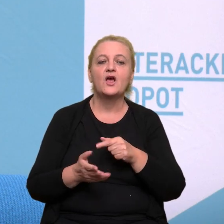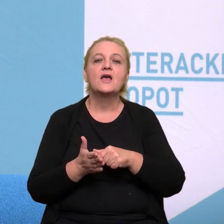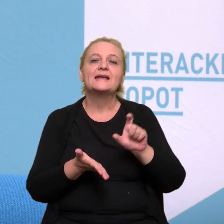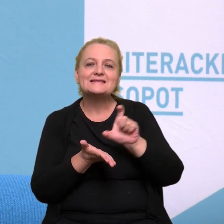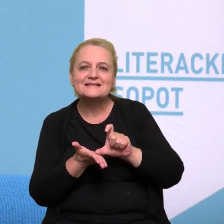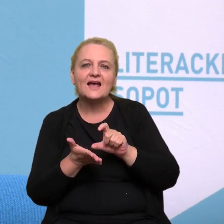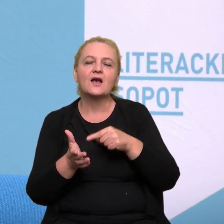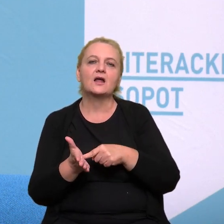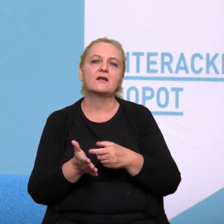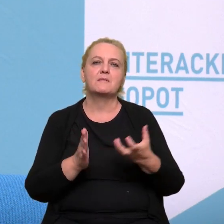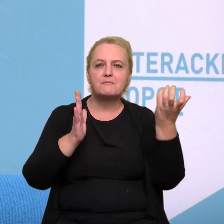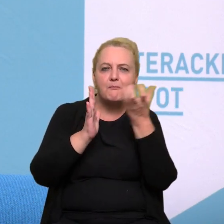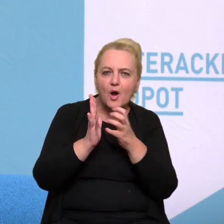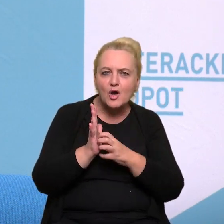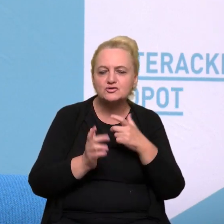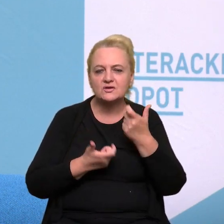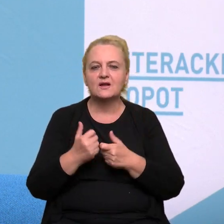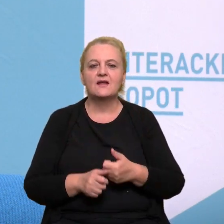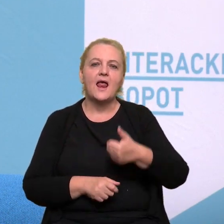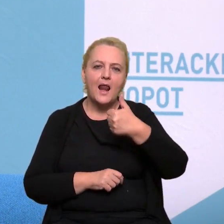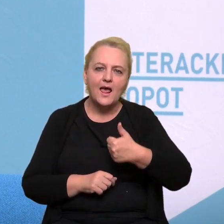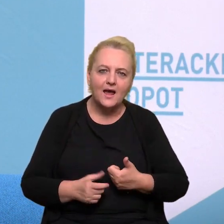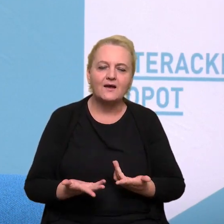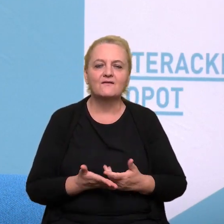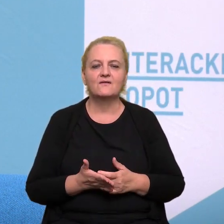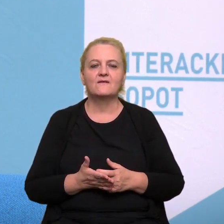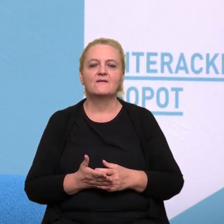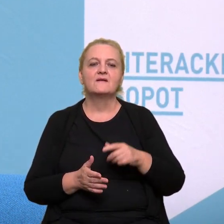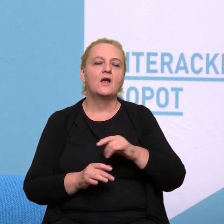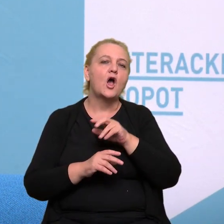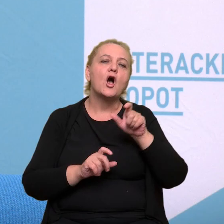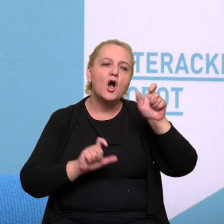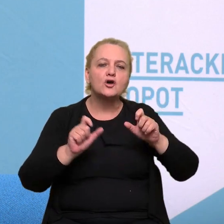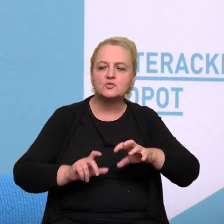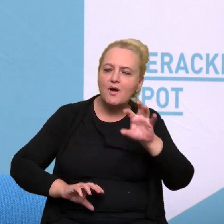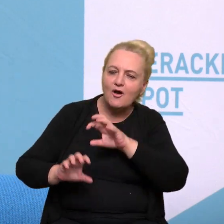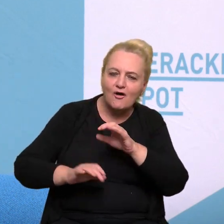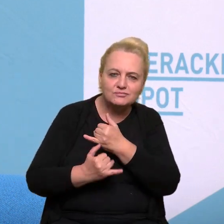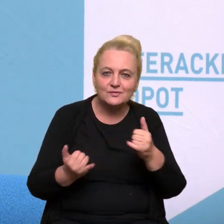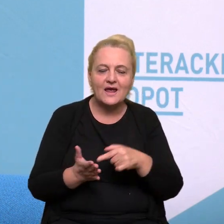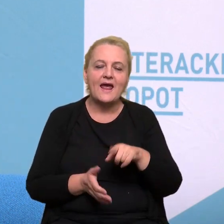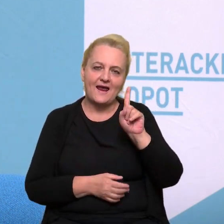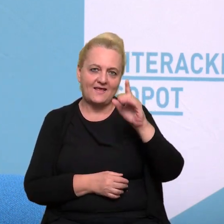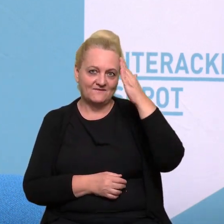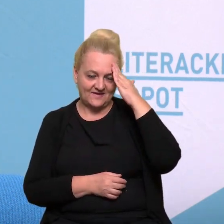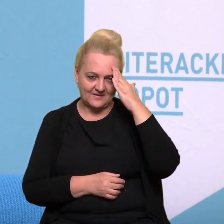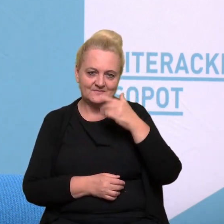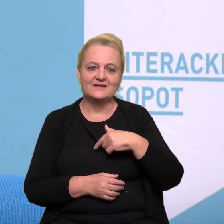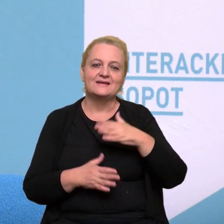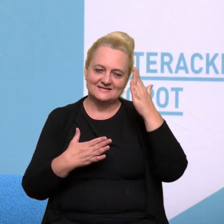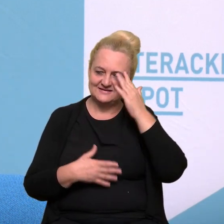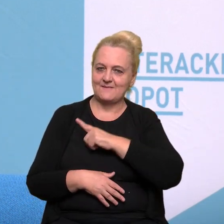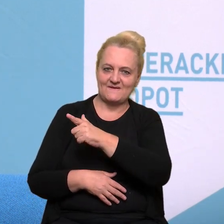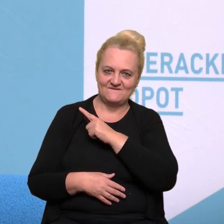Instagrama, postowania, lajków, followersów i tak dalej, i tak dalej. Ale wiem, bo znamy się również